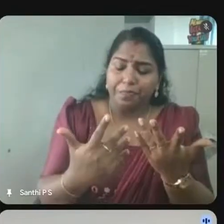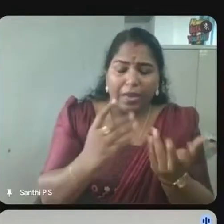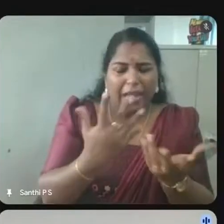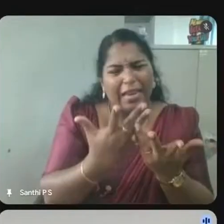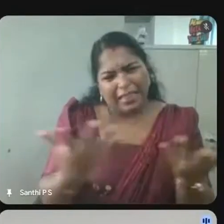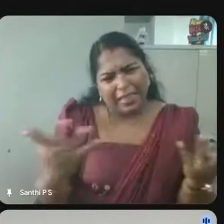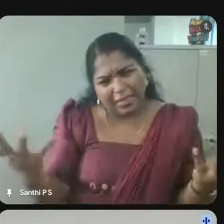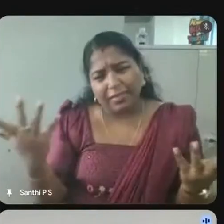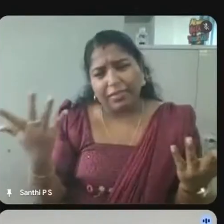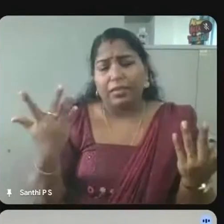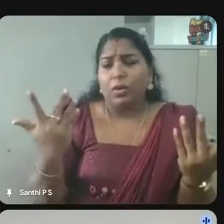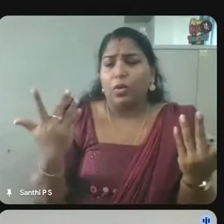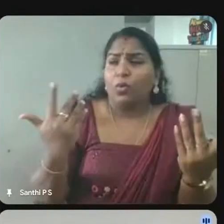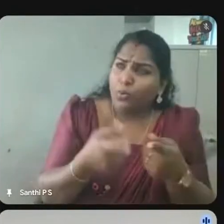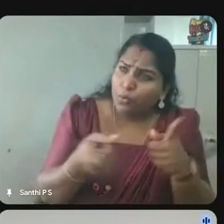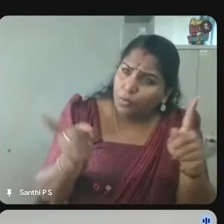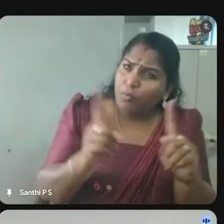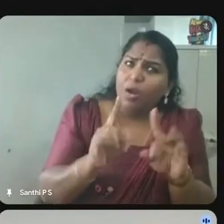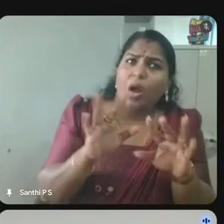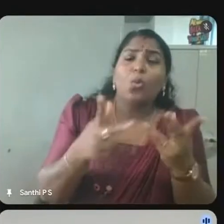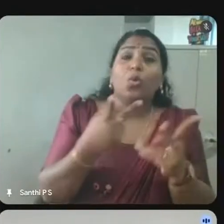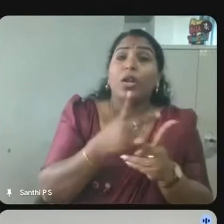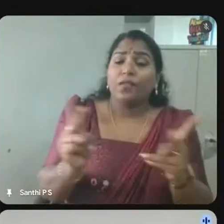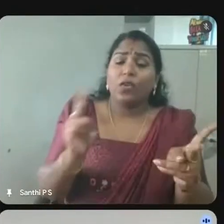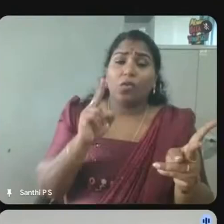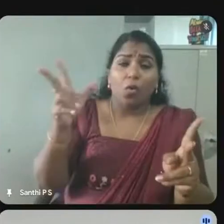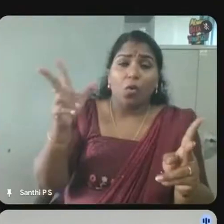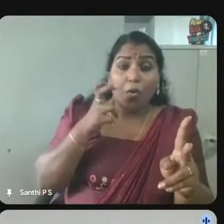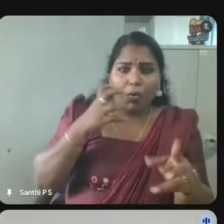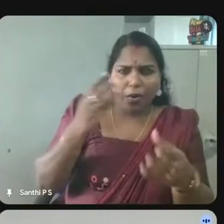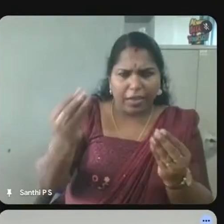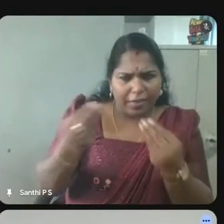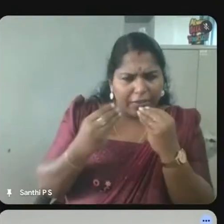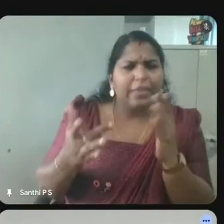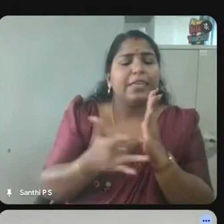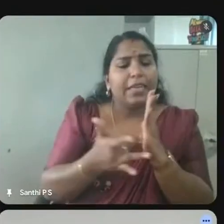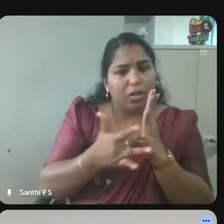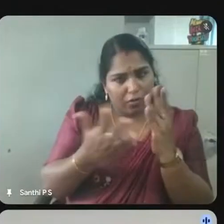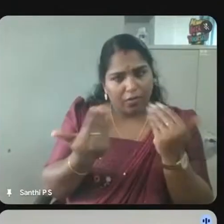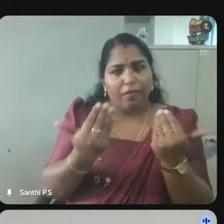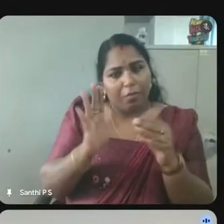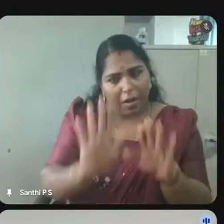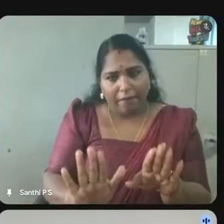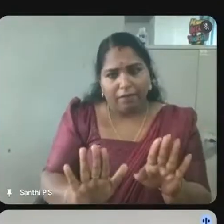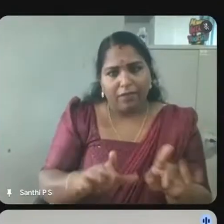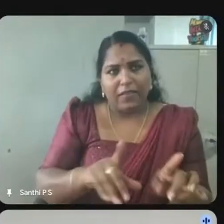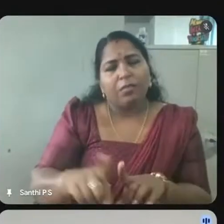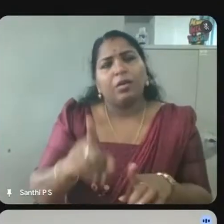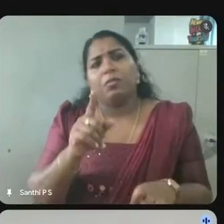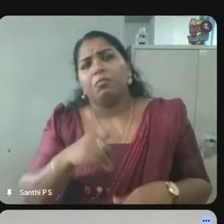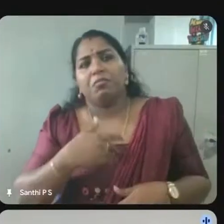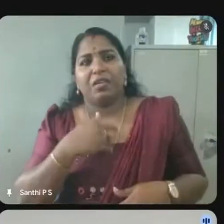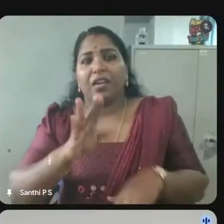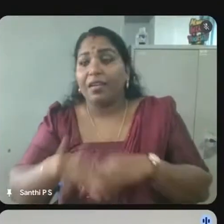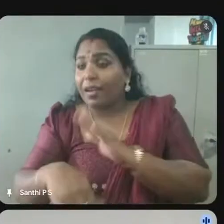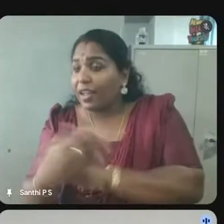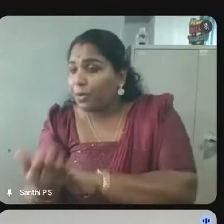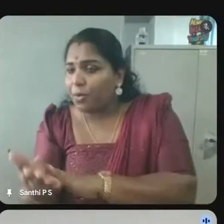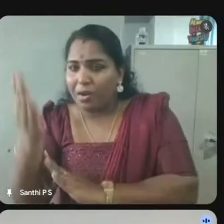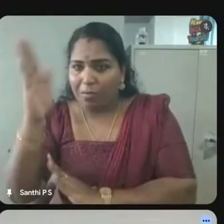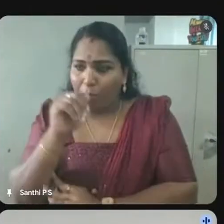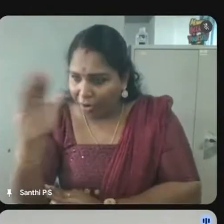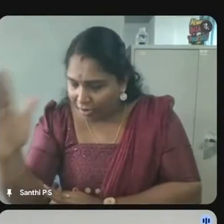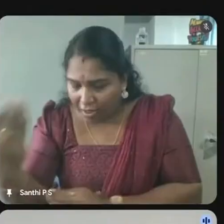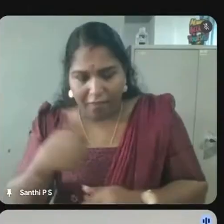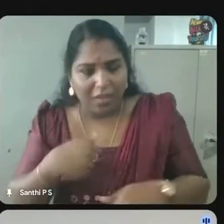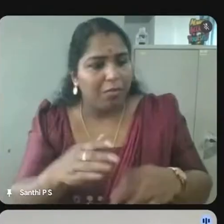പറ്റി അല്ലെങ്കിൽ ആ റൂമിനെ പറ്റി എല്ലാം വിവരണങ്ങൾ തരുന്നതായിട്ടുള്ള ഓഡിയോ ഇൻപുട്സ് പ്രത്യേക ഉപകരണങ്ങൾ ഇപ്പോൾ ഒരുപാട് അവൈലബിൾ